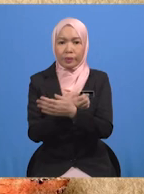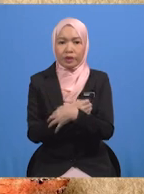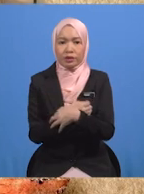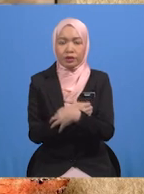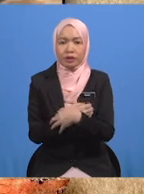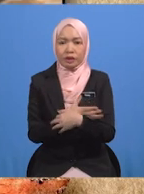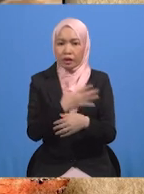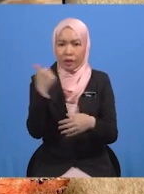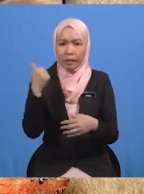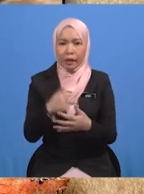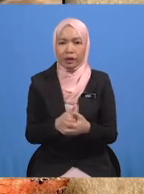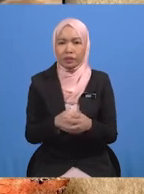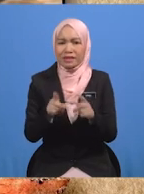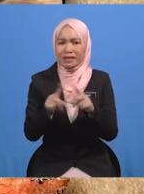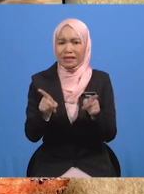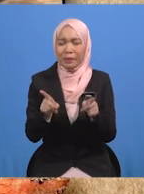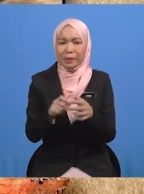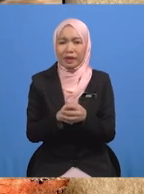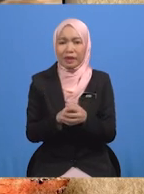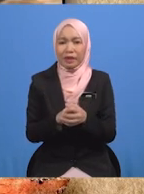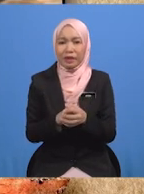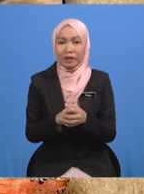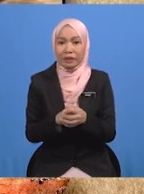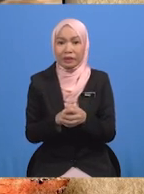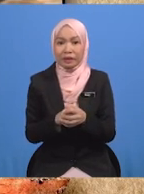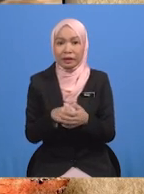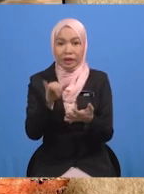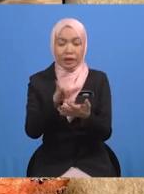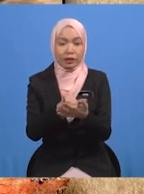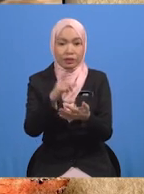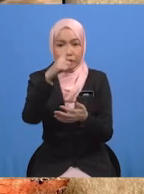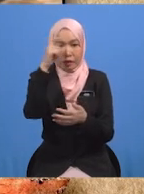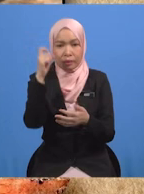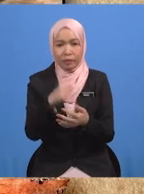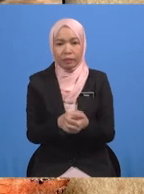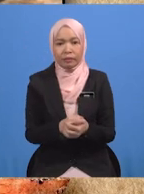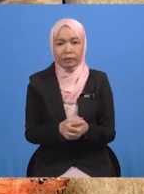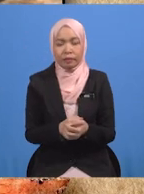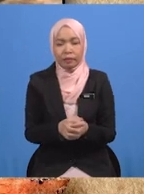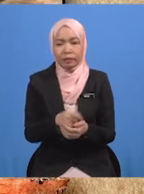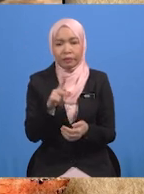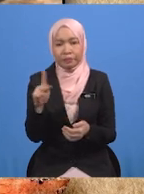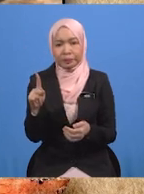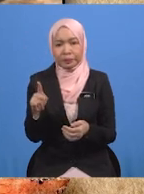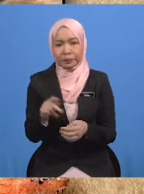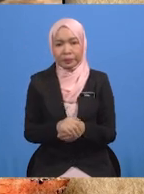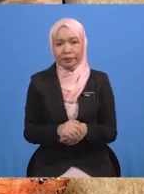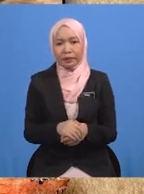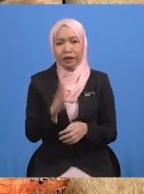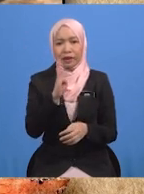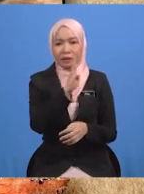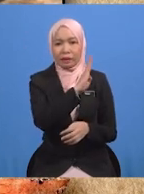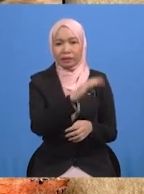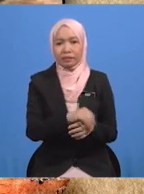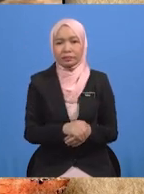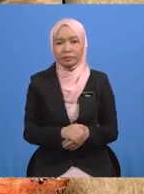menyebabkan kuasa-kuasa barat berusaha dengan pelbagai cara untuk mendapatkan hak keistimewaan